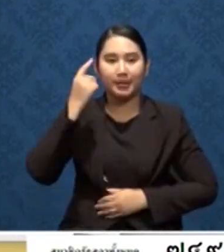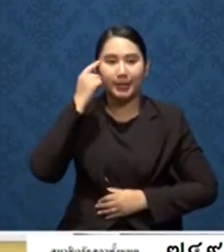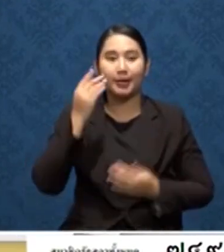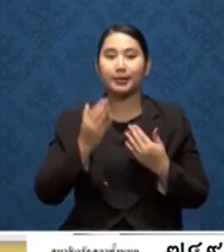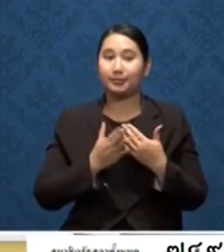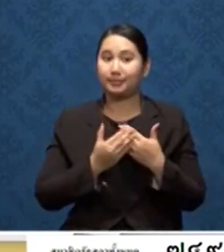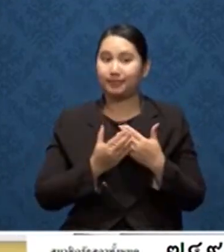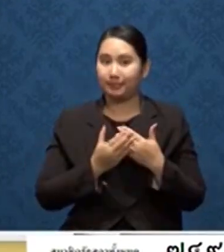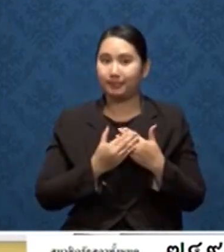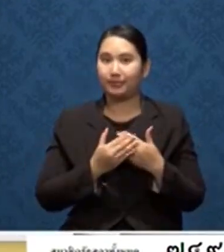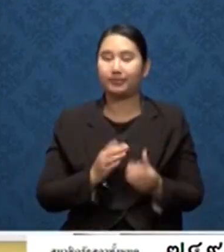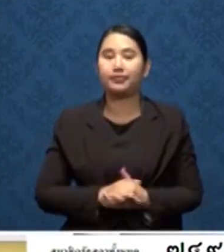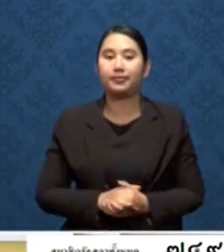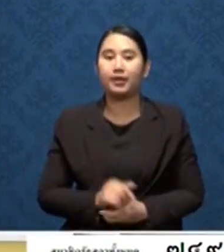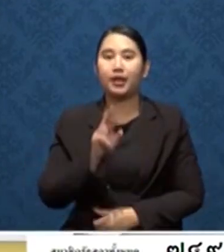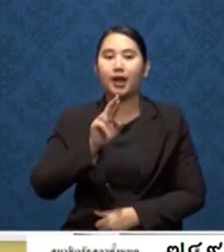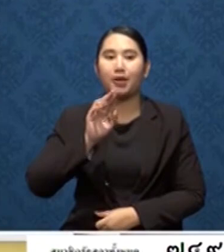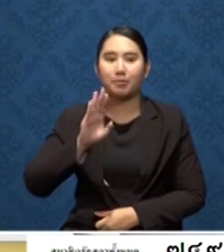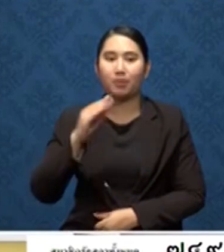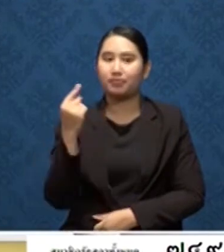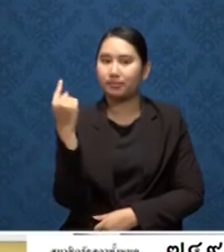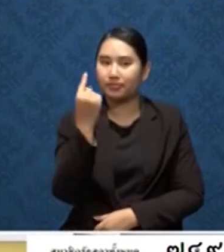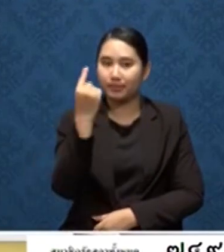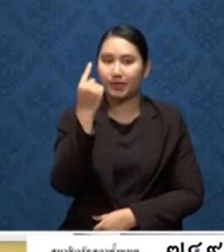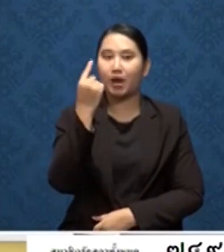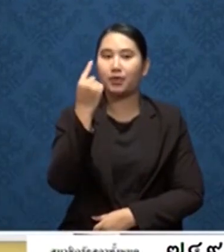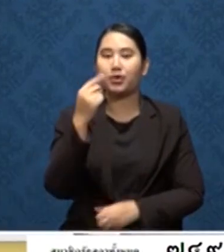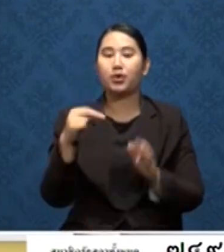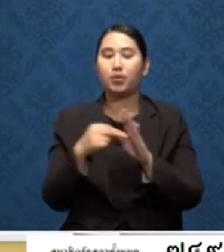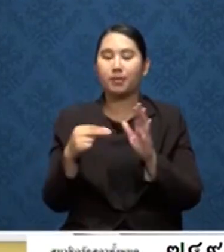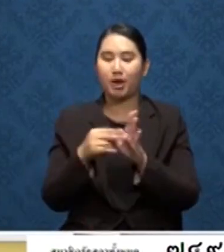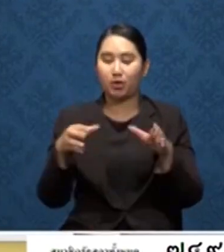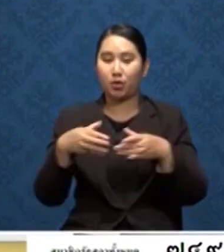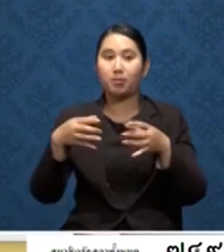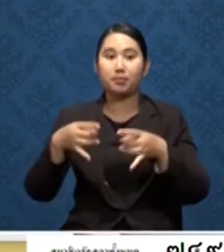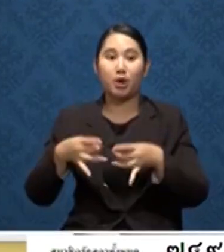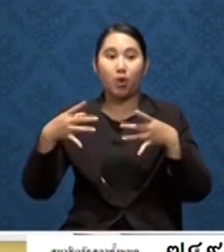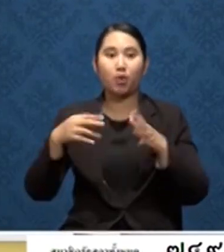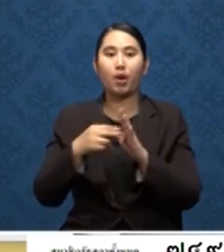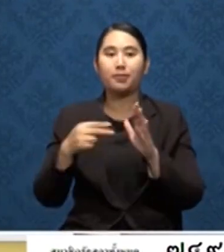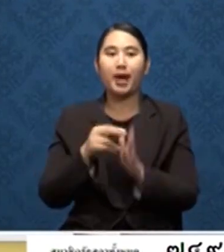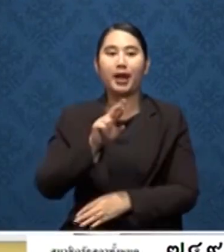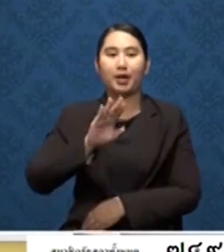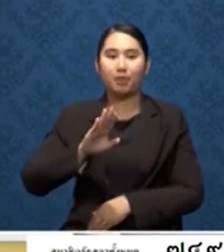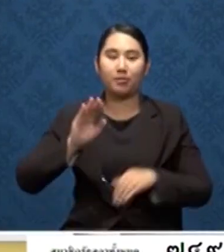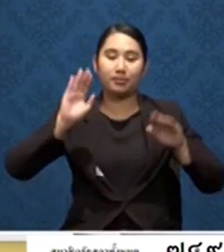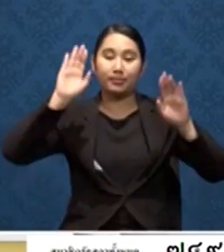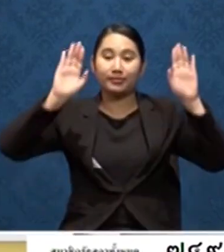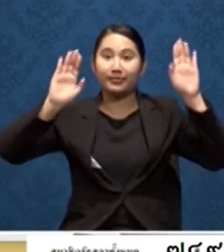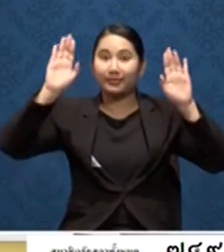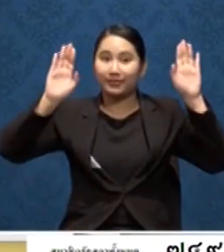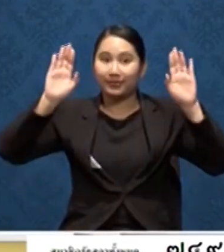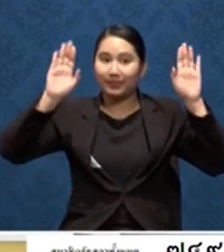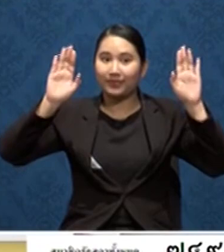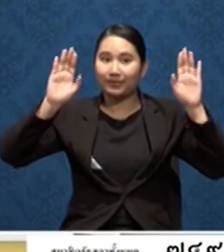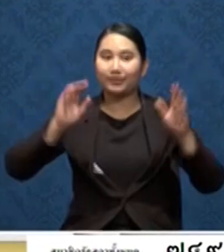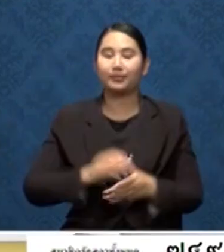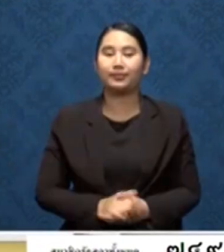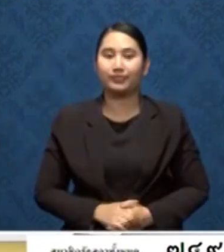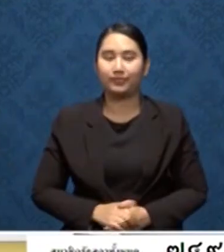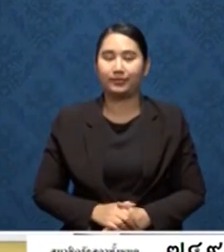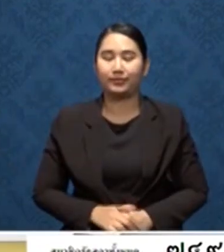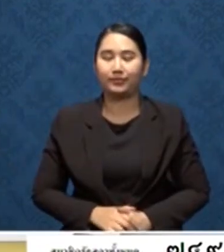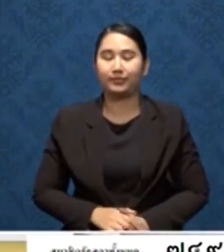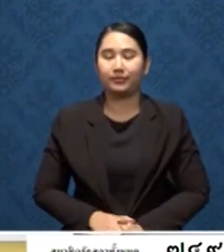เพราะระบอบการปกครองระบอบเดียวเท่านั้นที่อนุญาตให้มีฝ่ายค้านก็คือระบอบประชาธิปไตยจากนั้นครับ